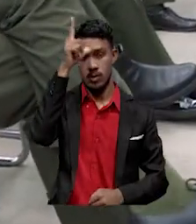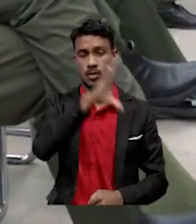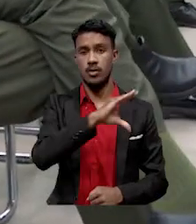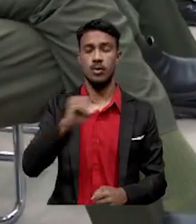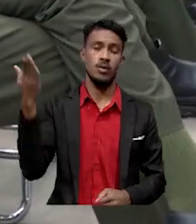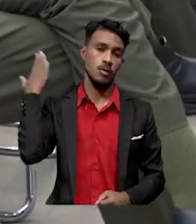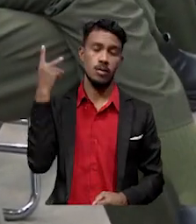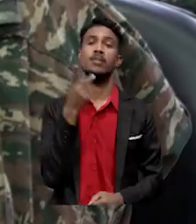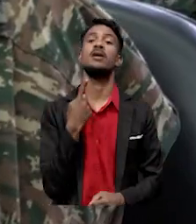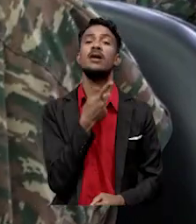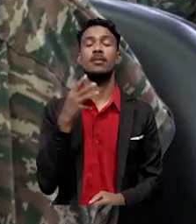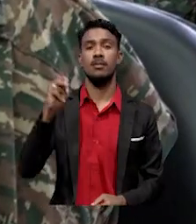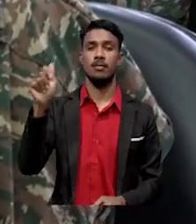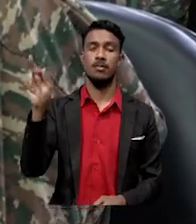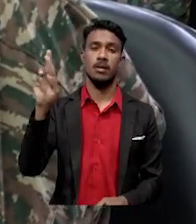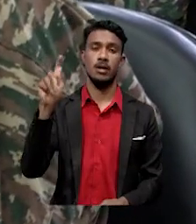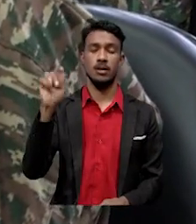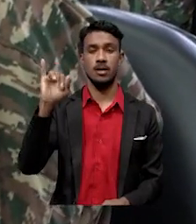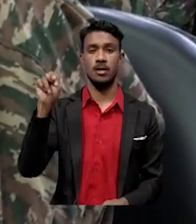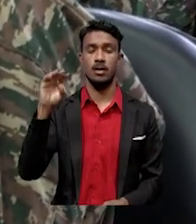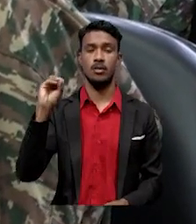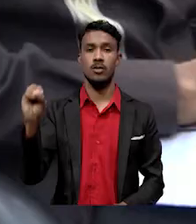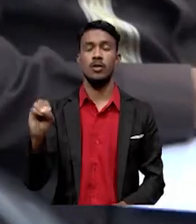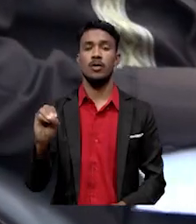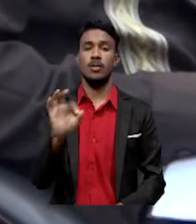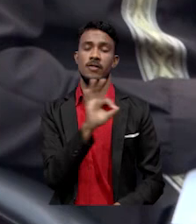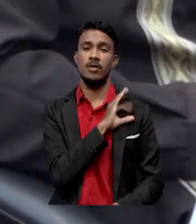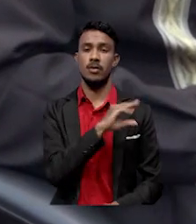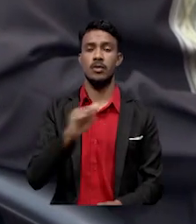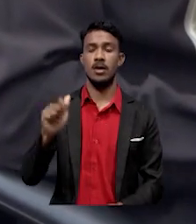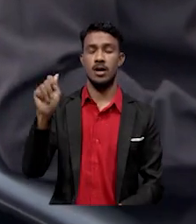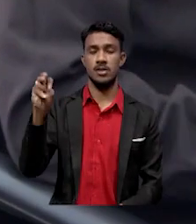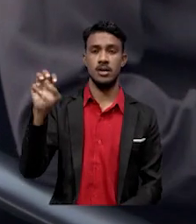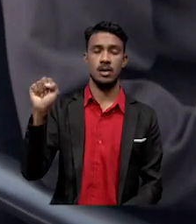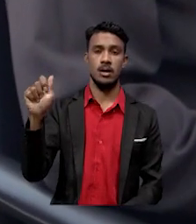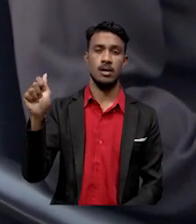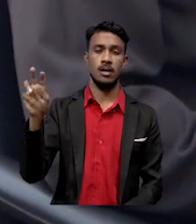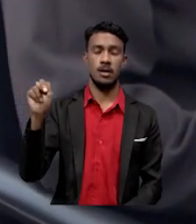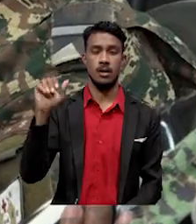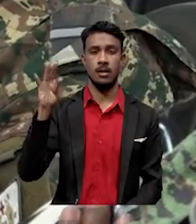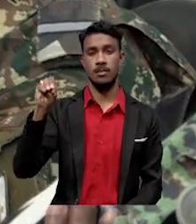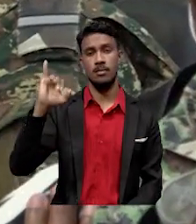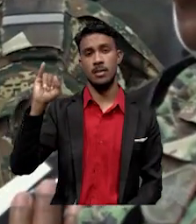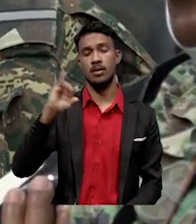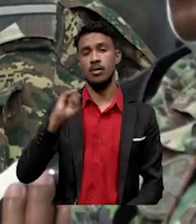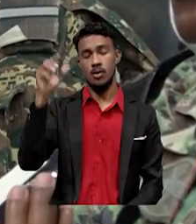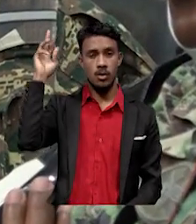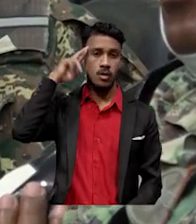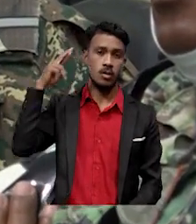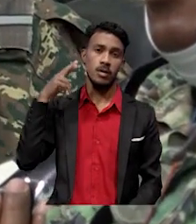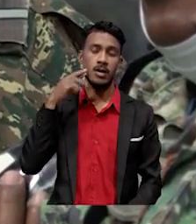Padre Martinho Guzmán, Angela Freitas, Mariano Asanami Sabino, Armanda Berta dos Santos, Gerra Mujorta, no